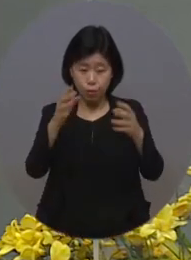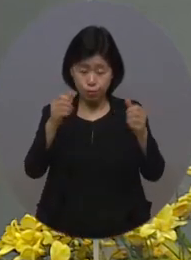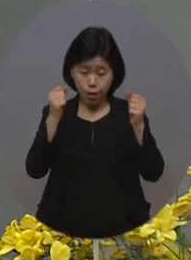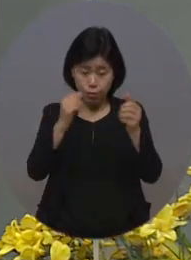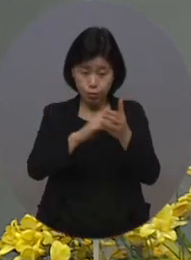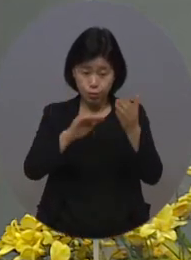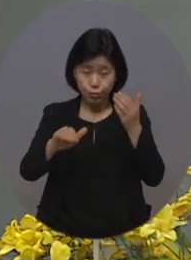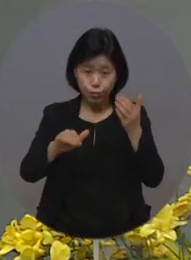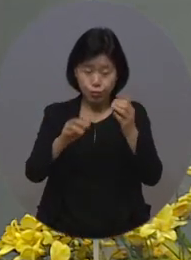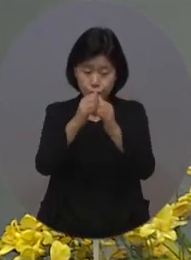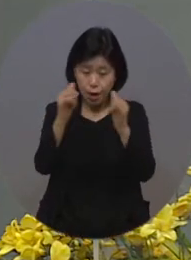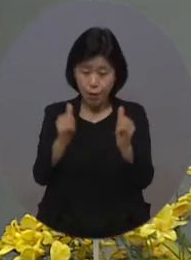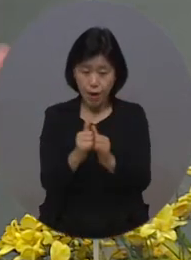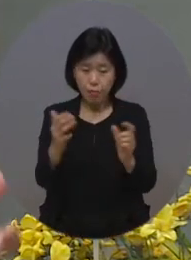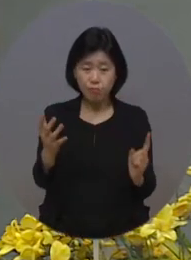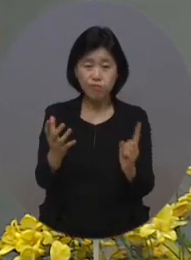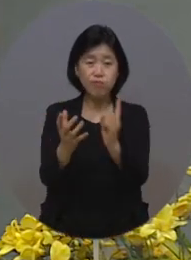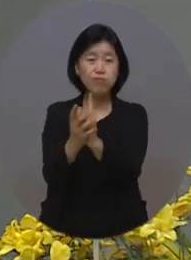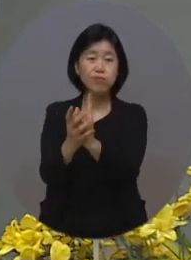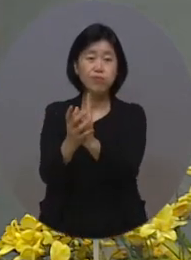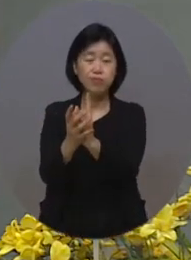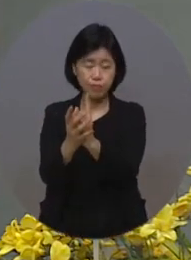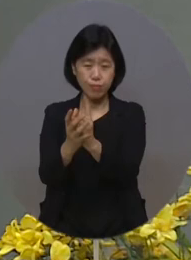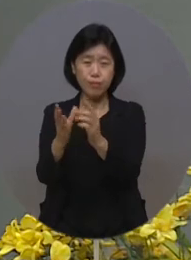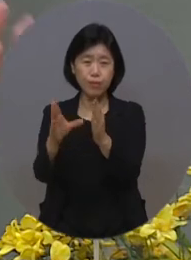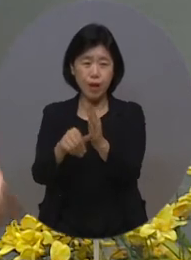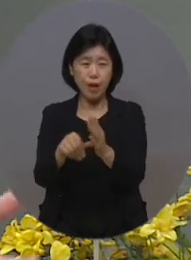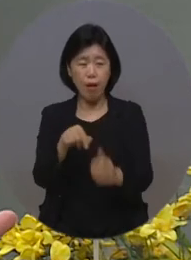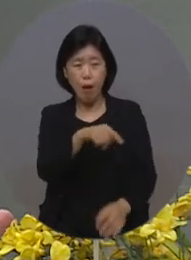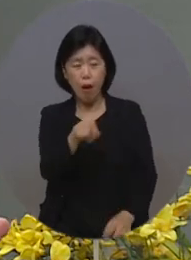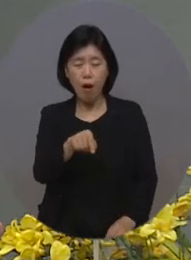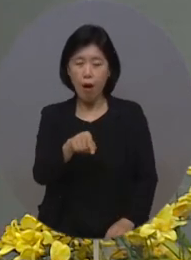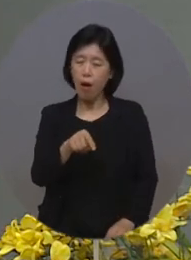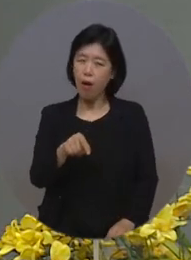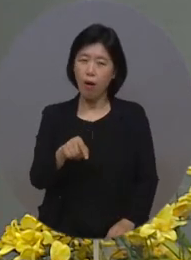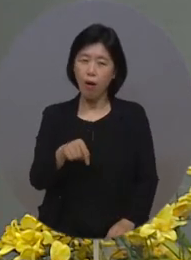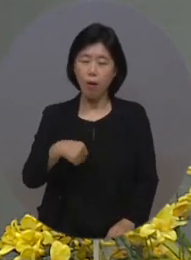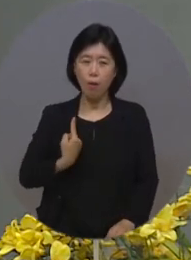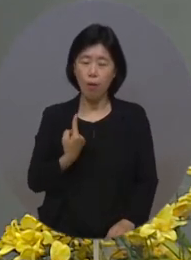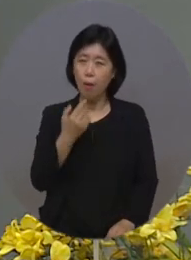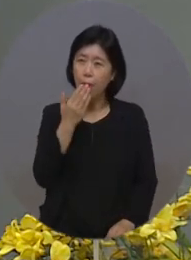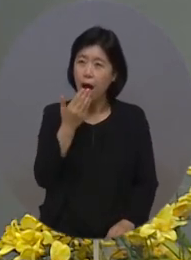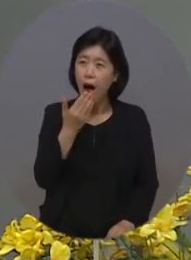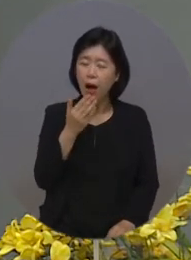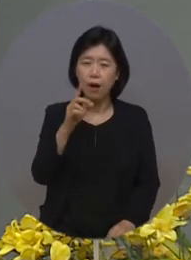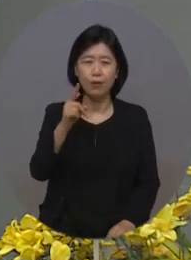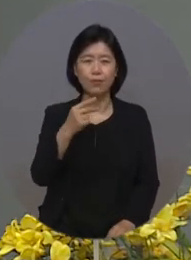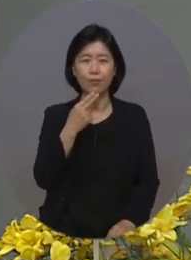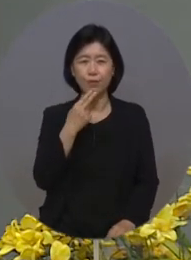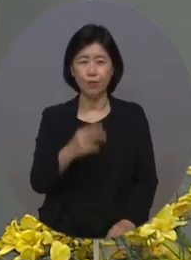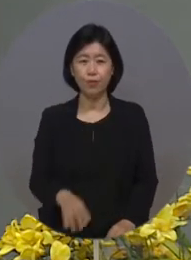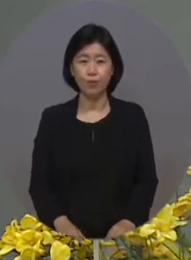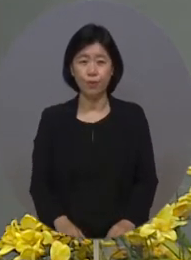보면서 어떤 분들은 극단적인 판단을 하고 도 없고 실제로 서 이제 실행을 도 하고 최근에도 군대 100명 중에